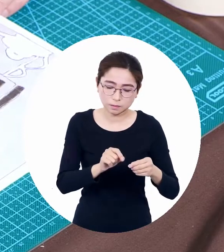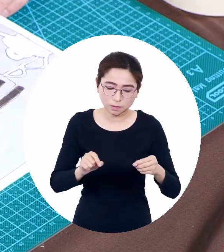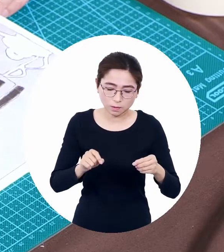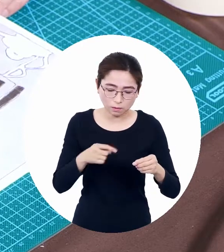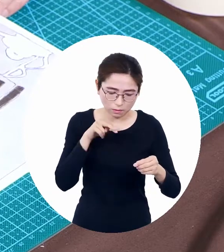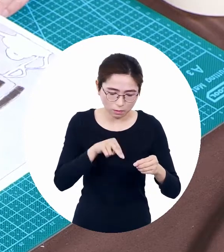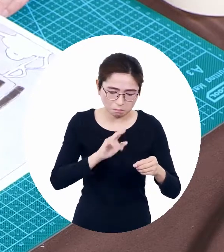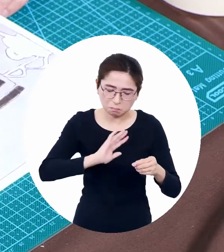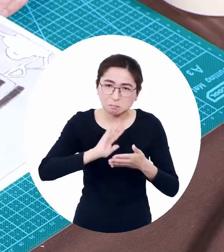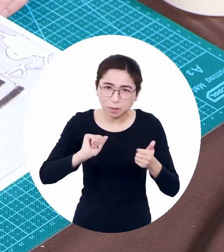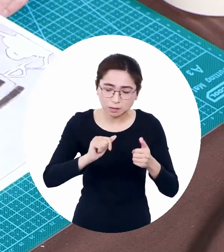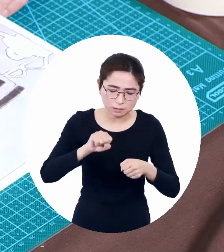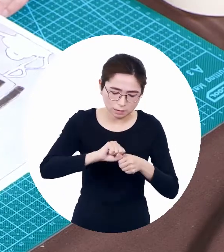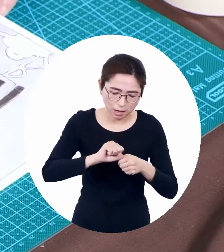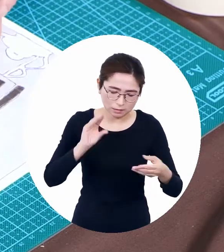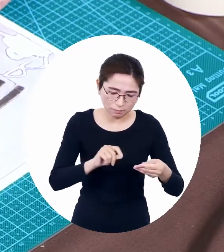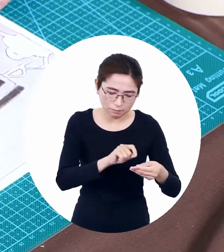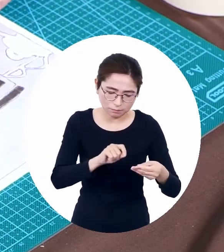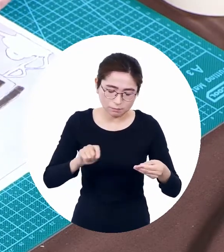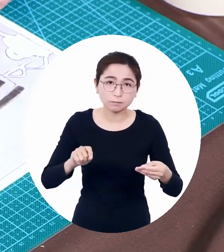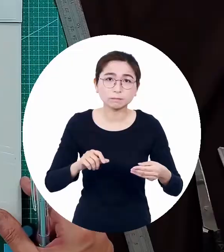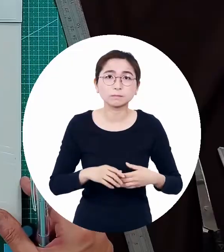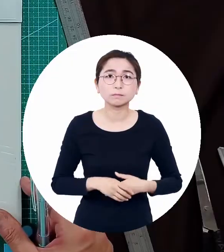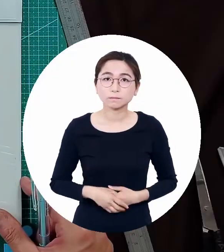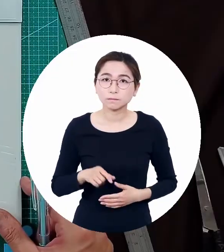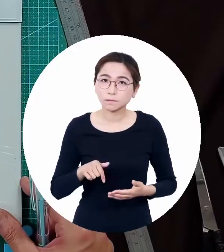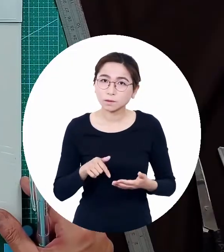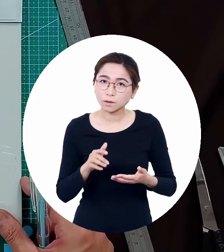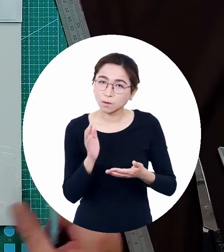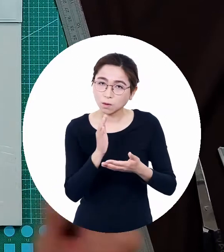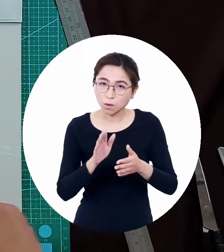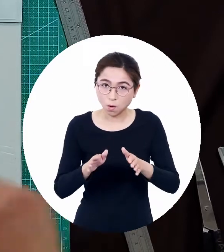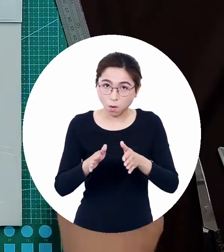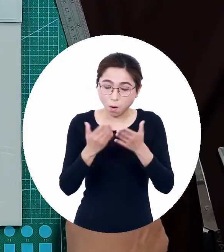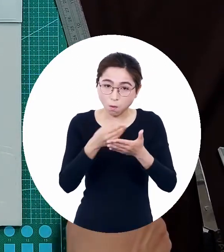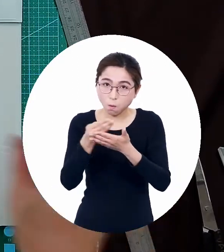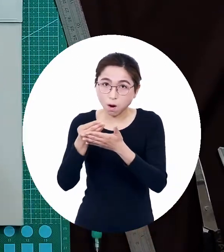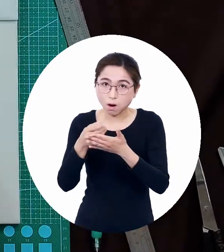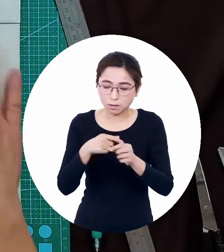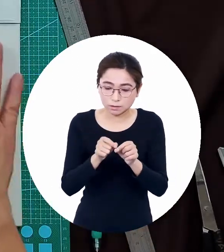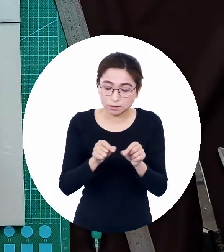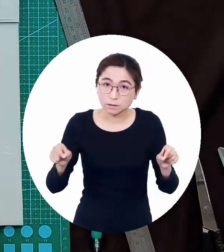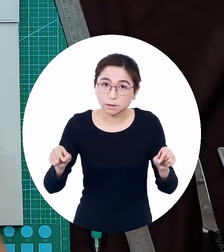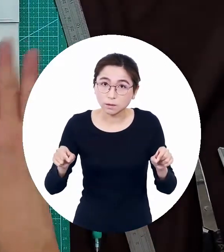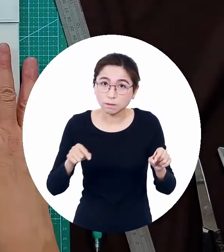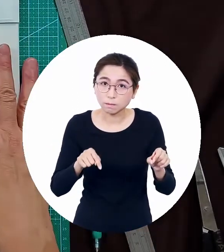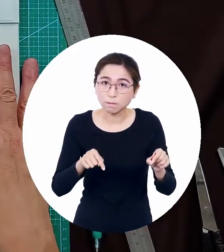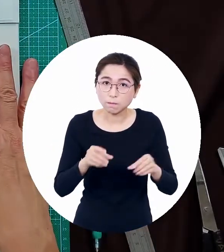我見到啲線唔清，我會加深少少。OK， 咁大致上我哋起咗稿啦，咁畫咗線